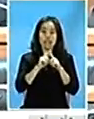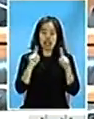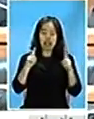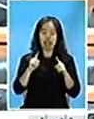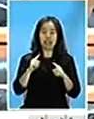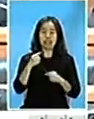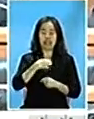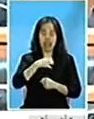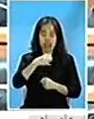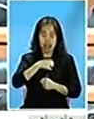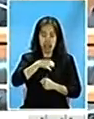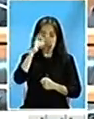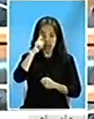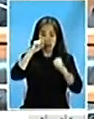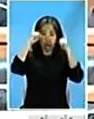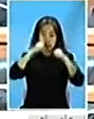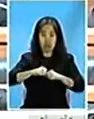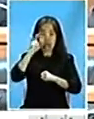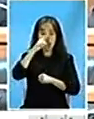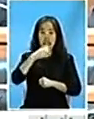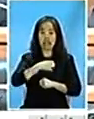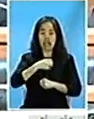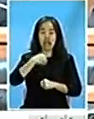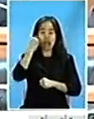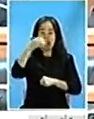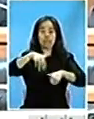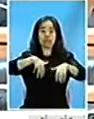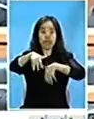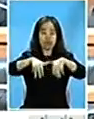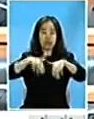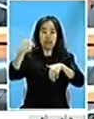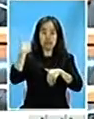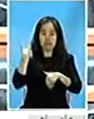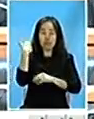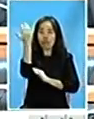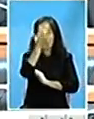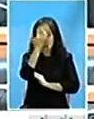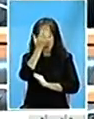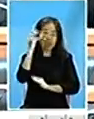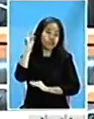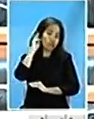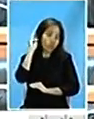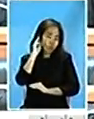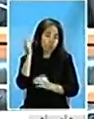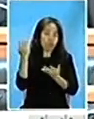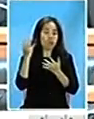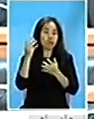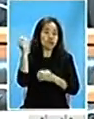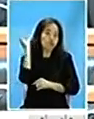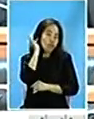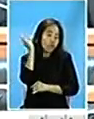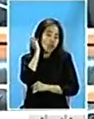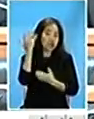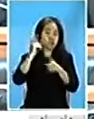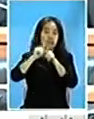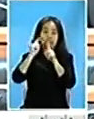จตนารมณ์ที่เราตกลงกันเพราะว่าต้องการให้ประชาชนเนี่ยได้มีส่วนร่วมในการที่จะติดตามการทำหน้าที่